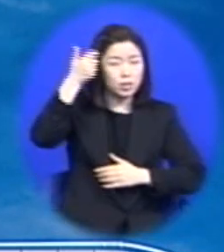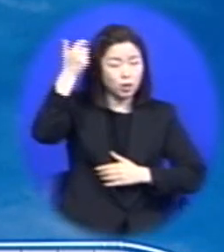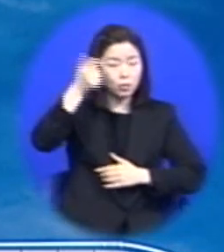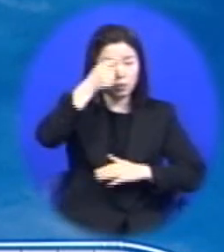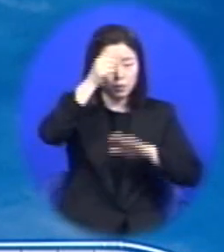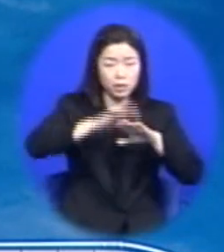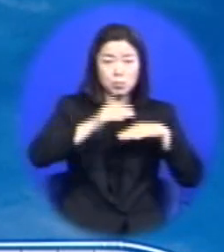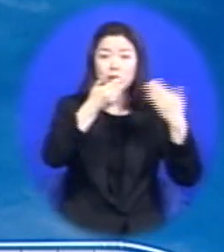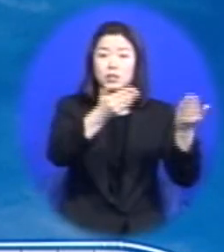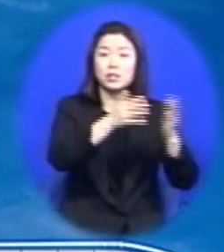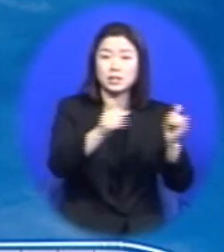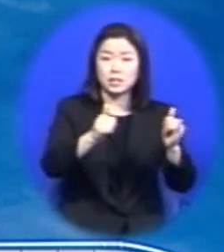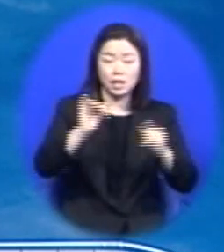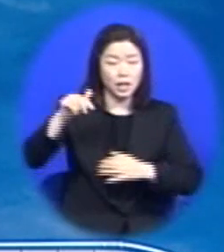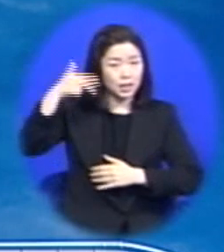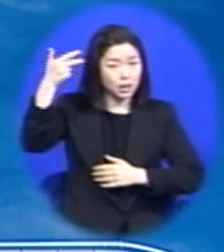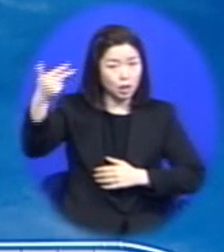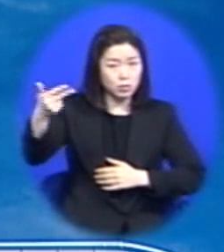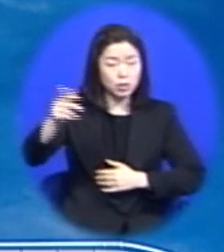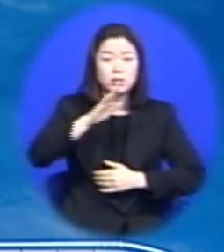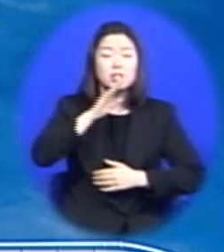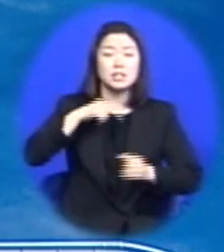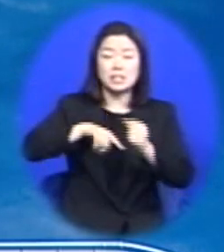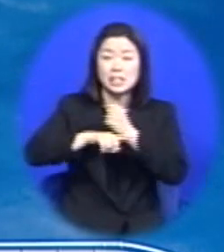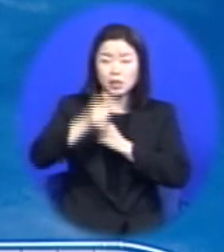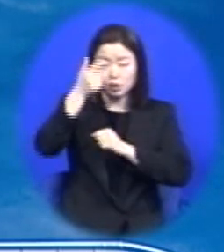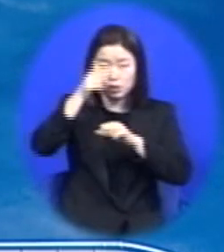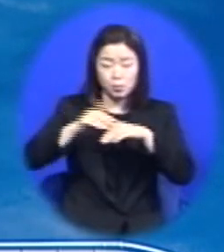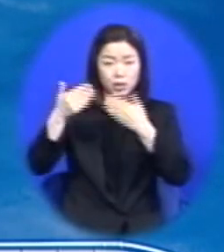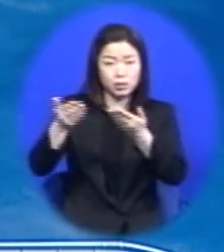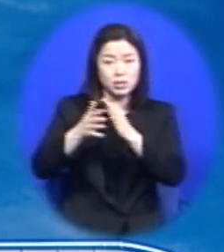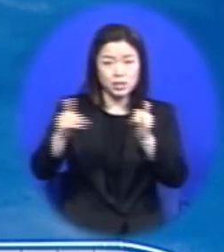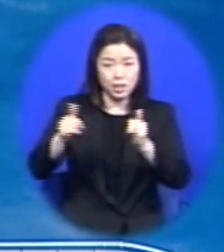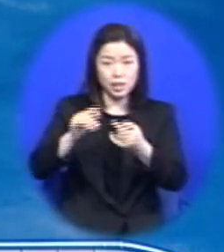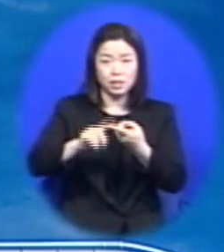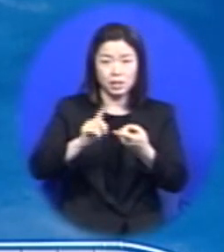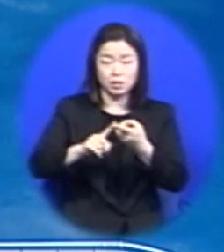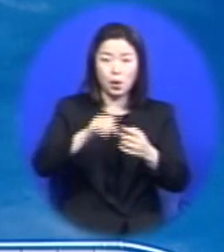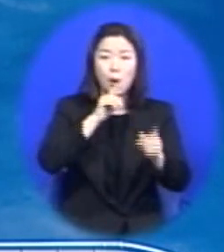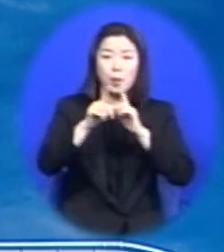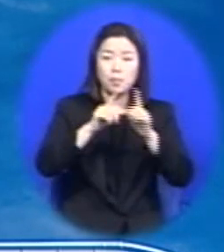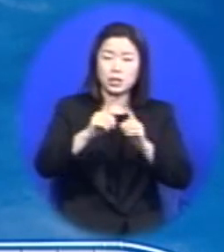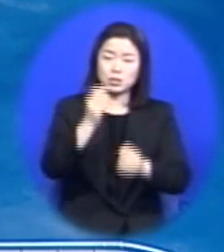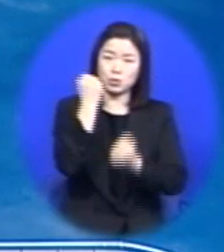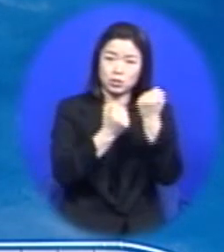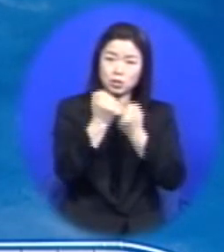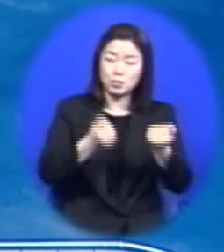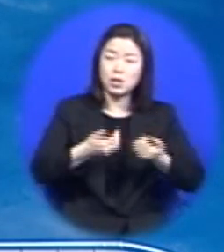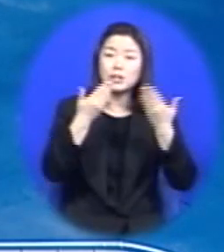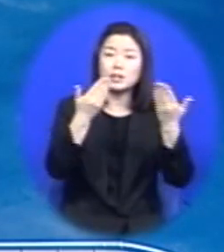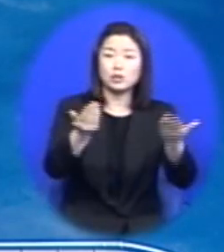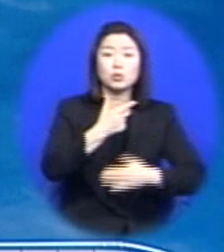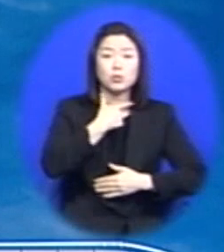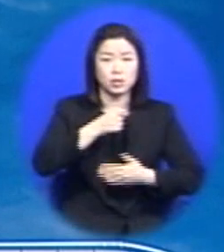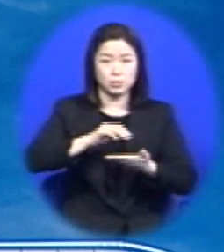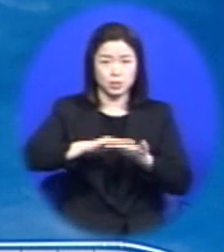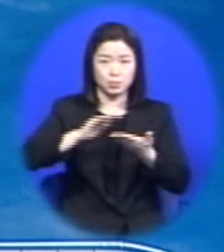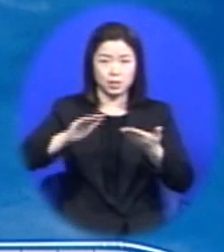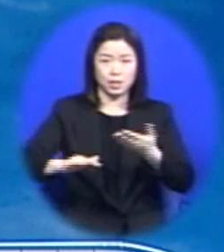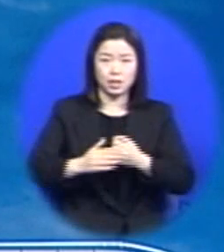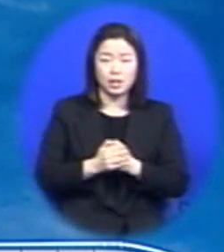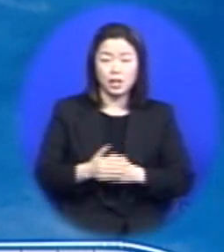다음 주일에는 진리로 예배하는 자에 대해서 여러분에게 말씀으로 좀 설명을 드려보려고 합니다.